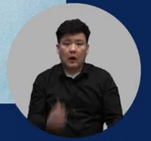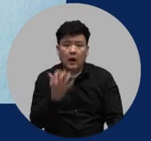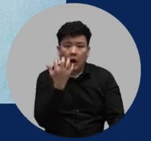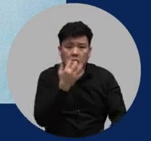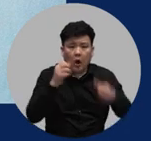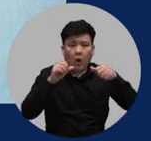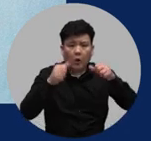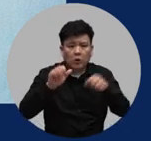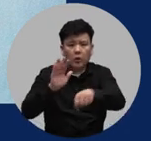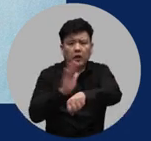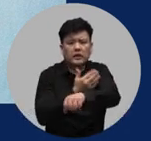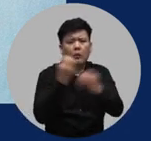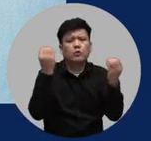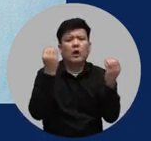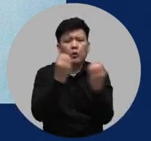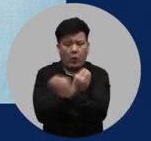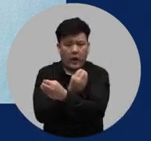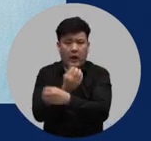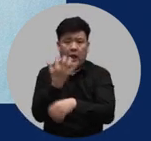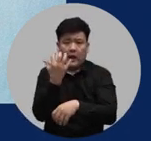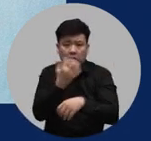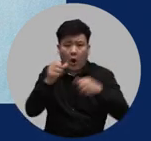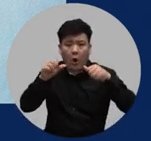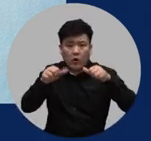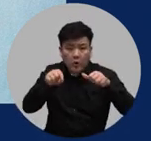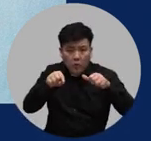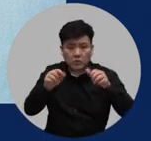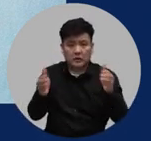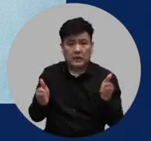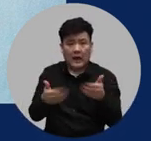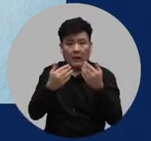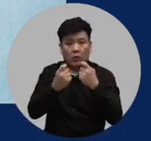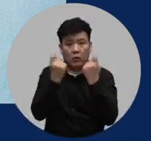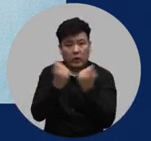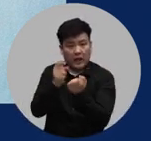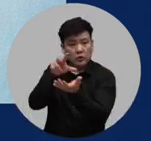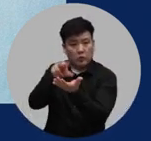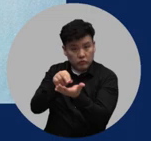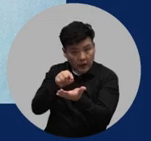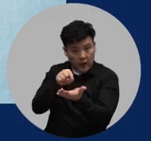성희롱의 잘못된 오해. 성희롱은 사소하고 개인적인 문제다.